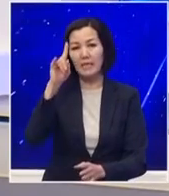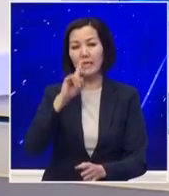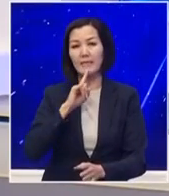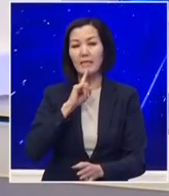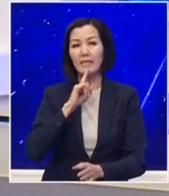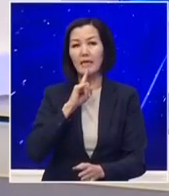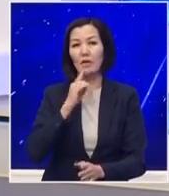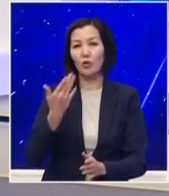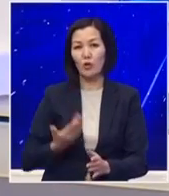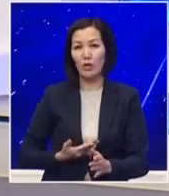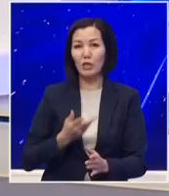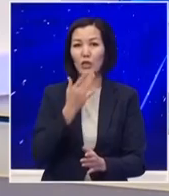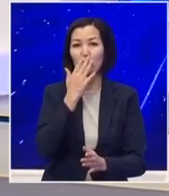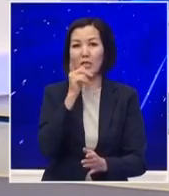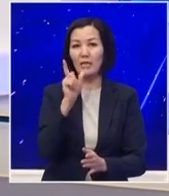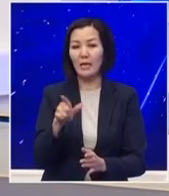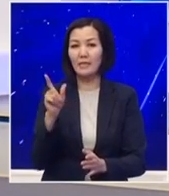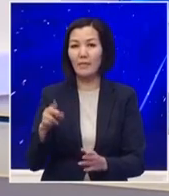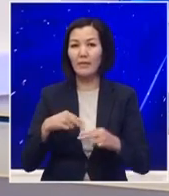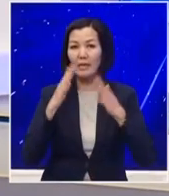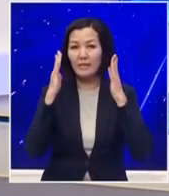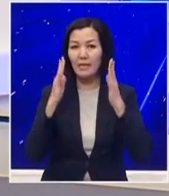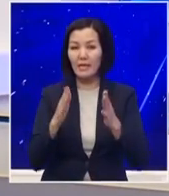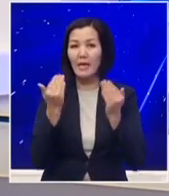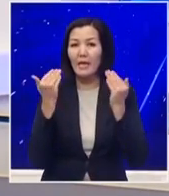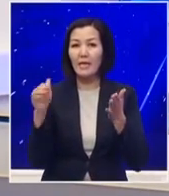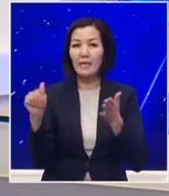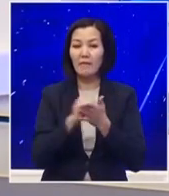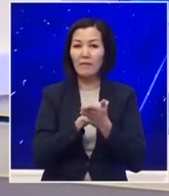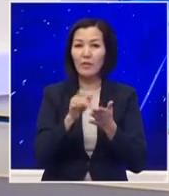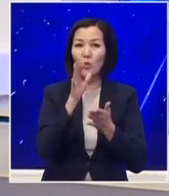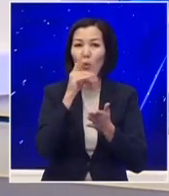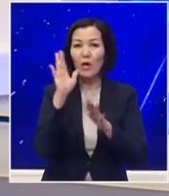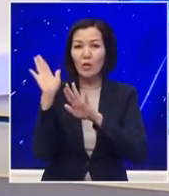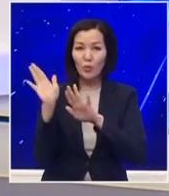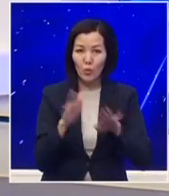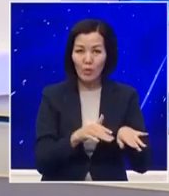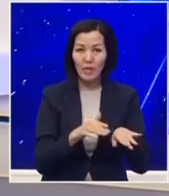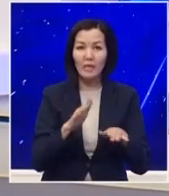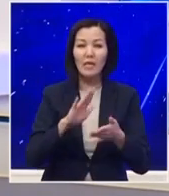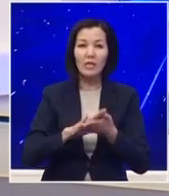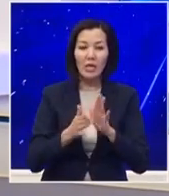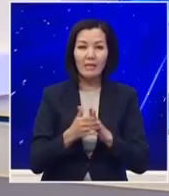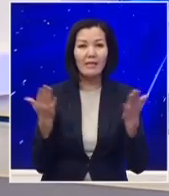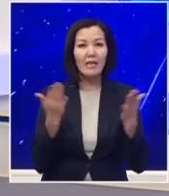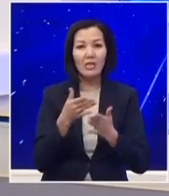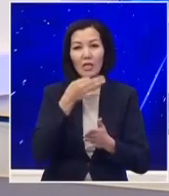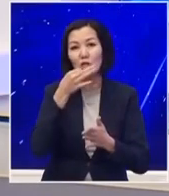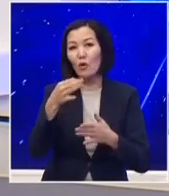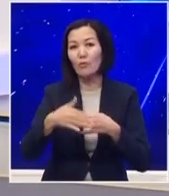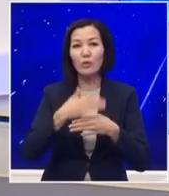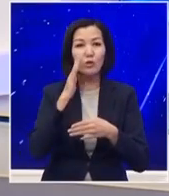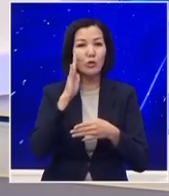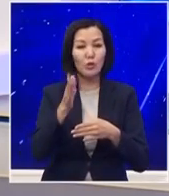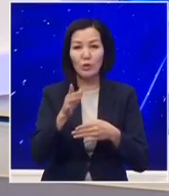Қазақстандағы шетел азаматтары назарына енді визалары мен азаматтық мерзімі өтіп кеткен жағдайда олар ешқандай жауапкершілікке